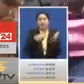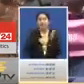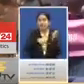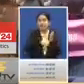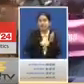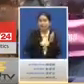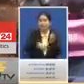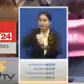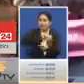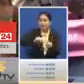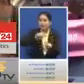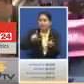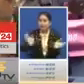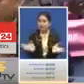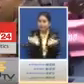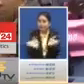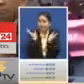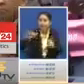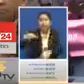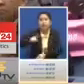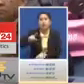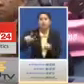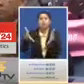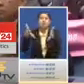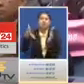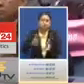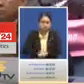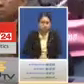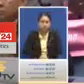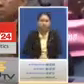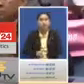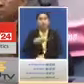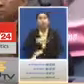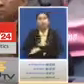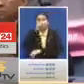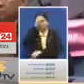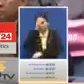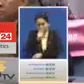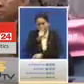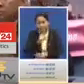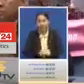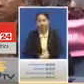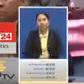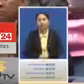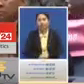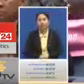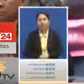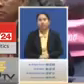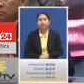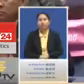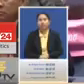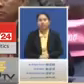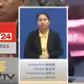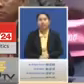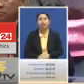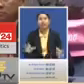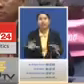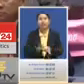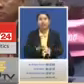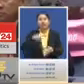กระตุ้นเศรษฐกิจของท่านไม่เกิดประโยชน์ท่านประธานที่เคารพครับนอกเหนือจากนี้เนี่ยนี่ประเท